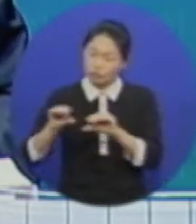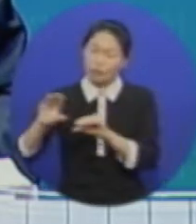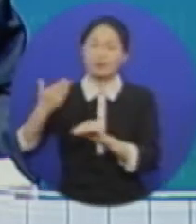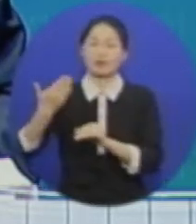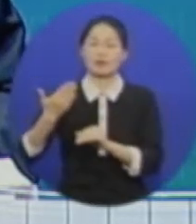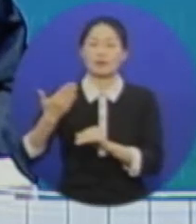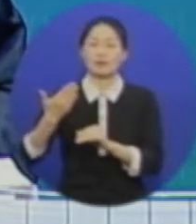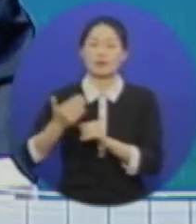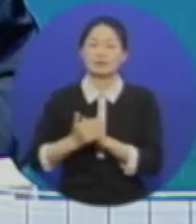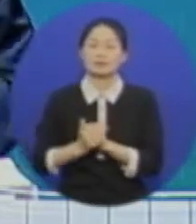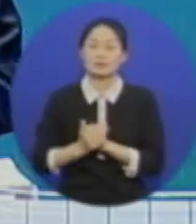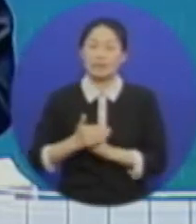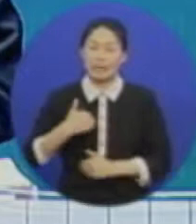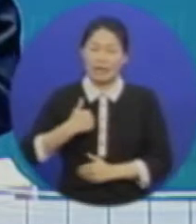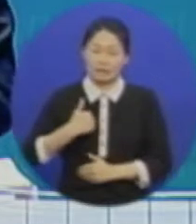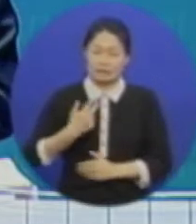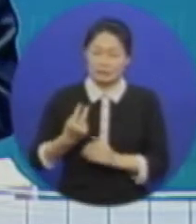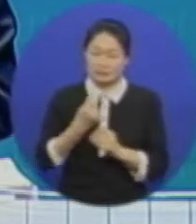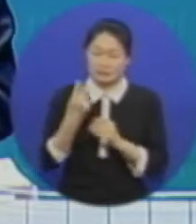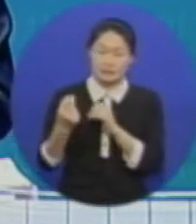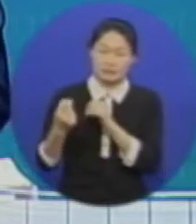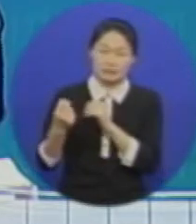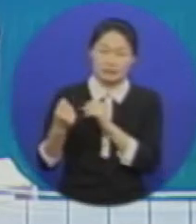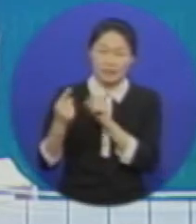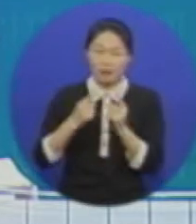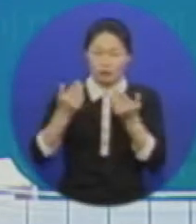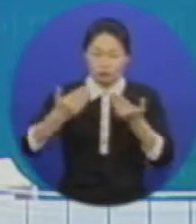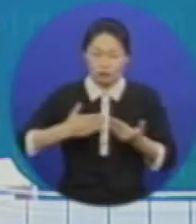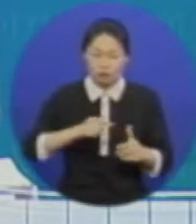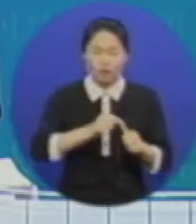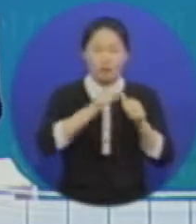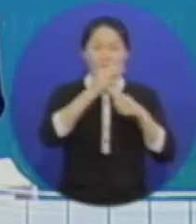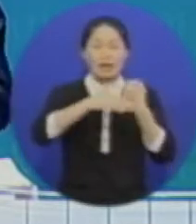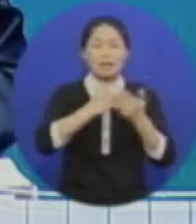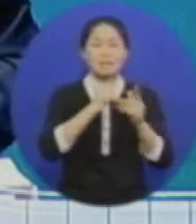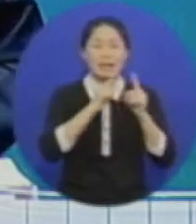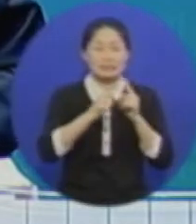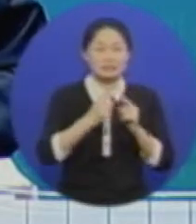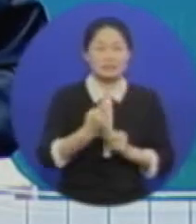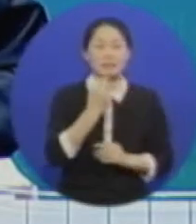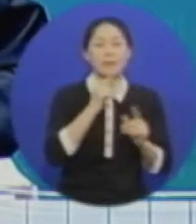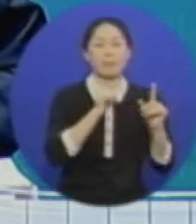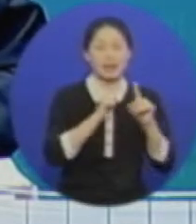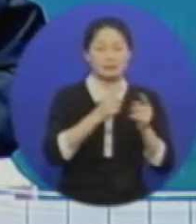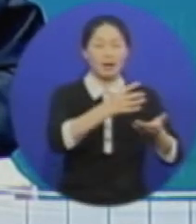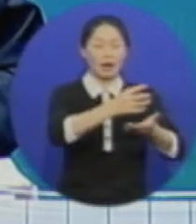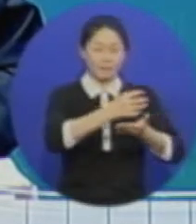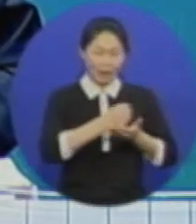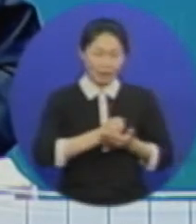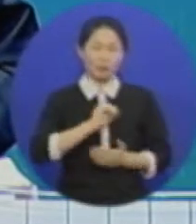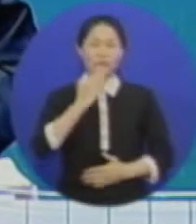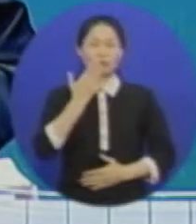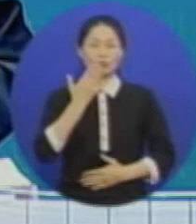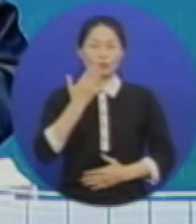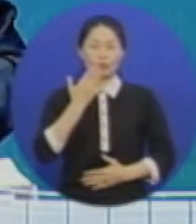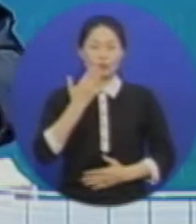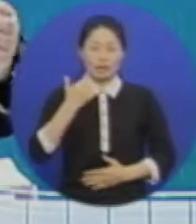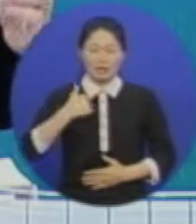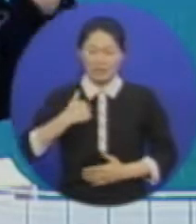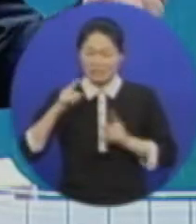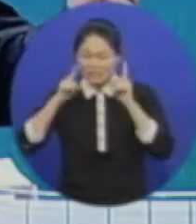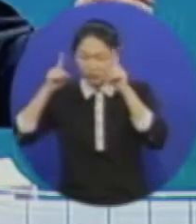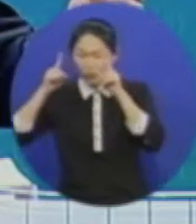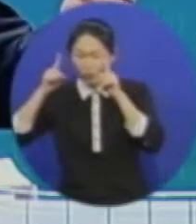되요 나를 살리고 구원하는 하나님의 말씀은 생명의 말씀으로 받아 들여 지고 나를